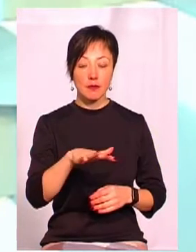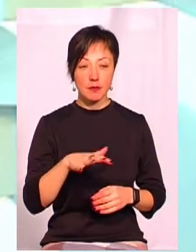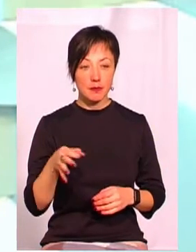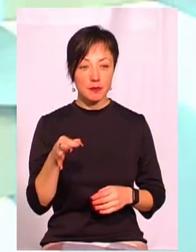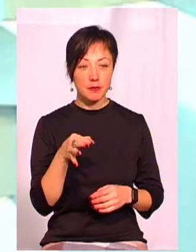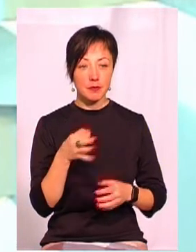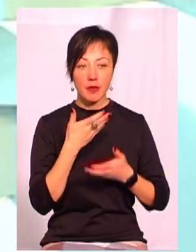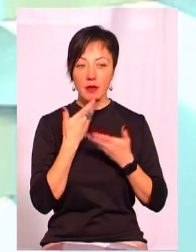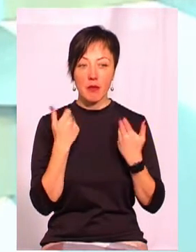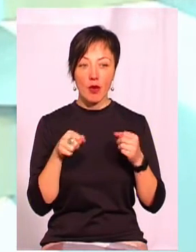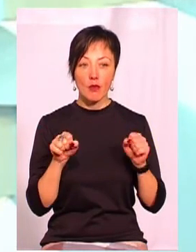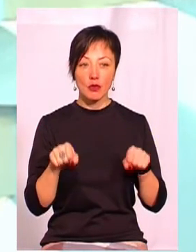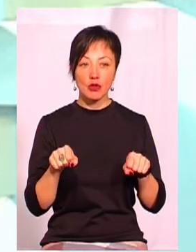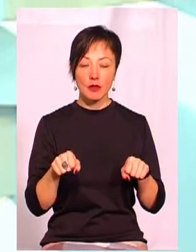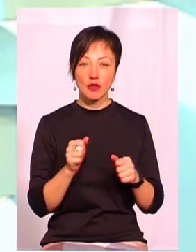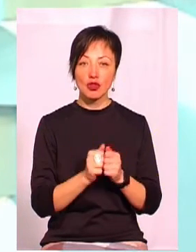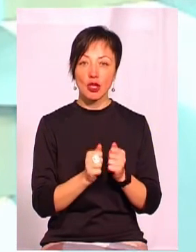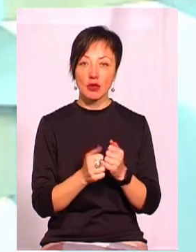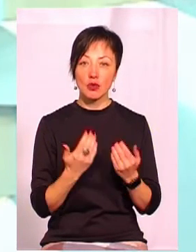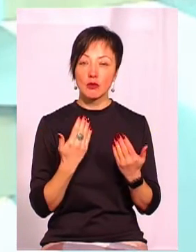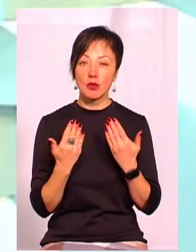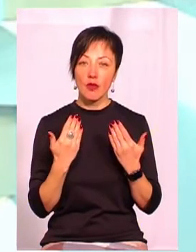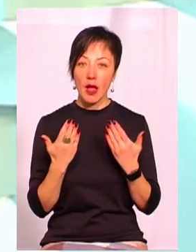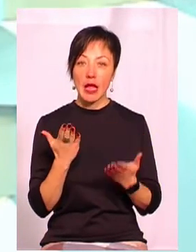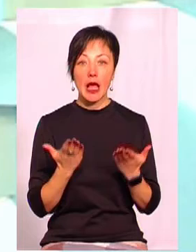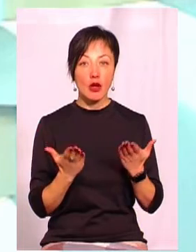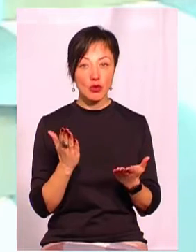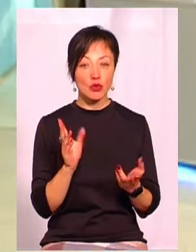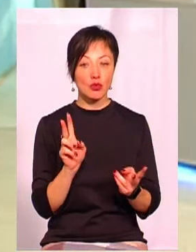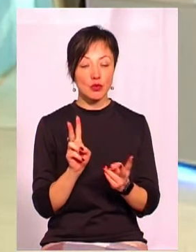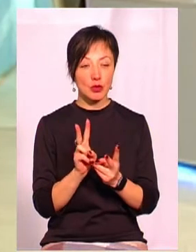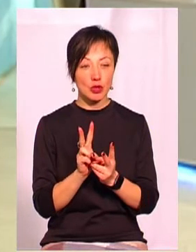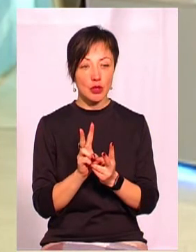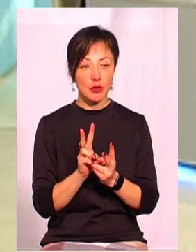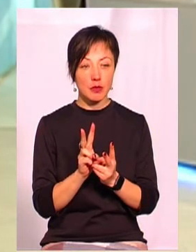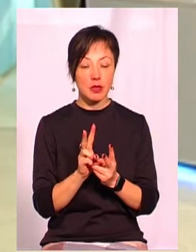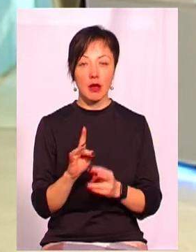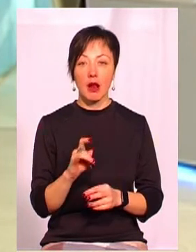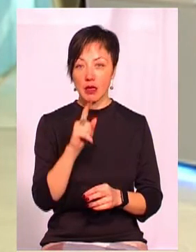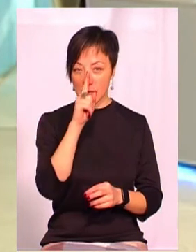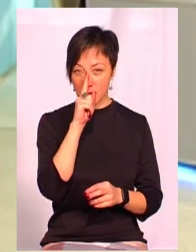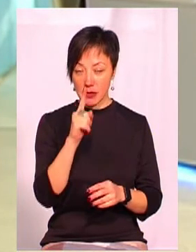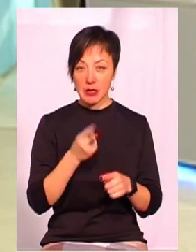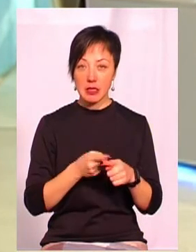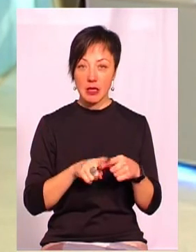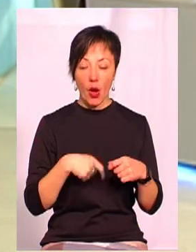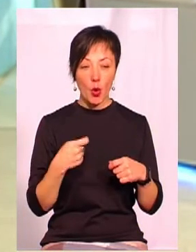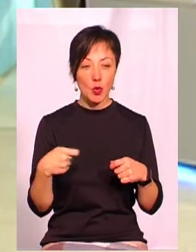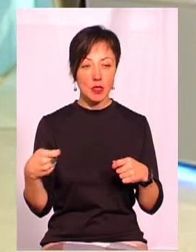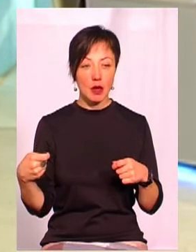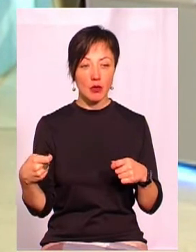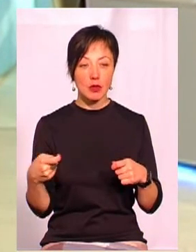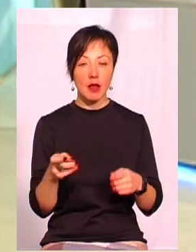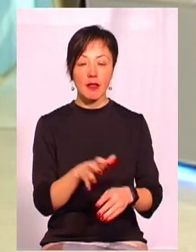області, вони не мають можливості часто спілкуватись, а якщо ми зустрічаємось раз на місяць, то це розтягується